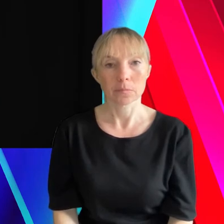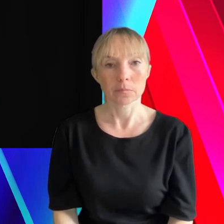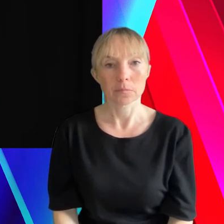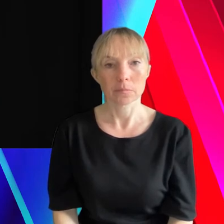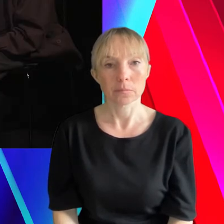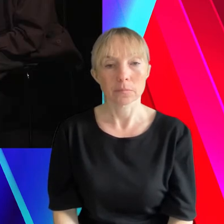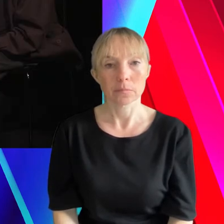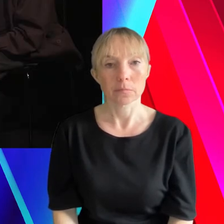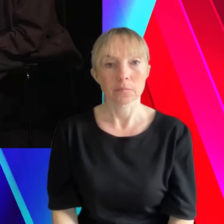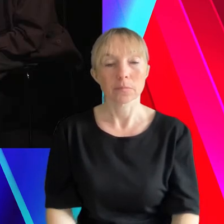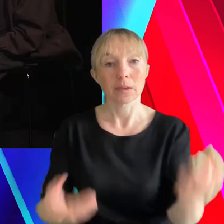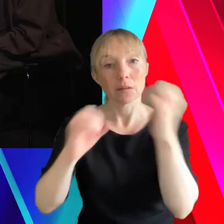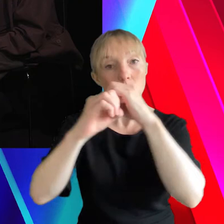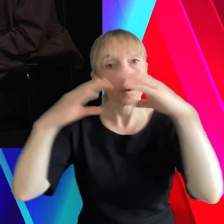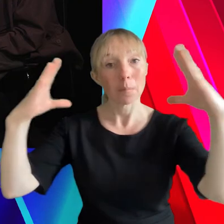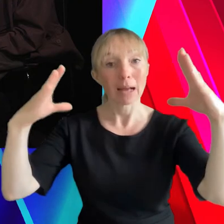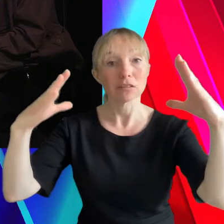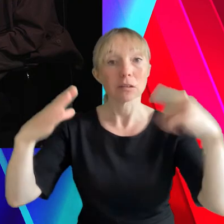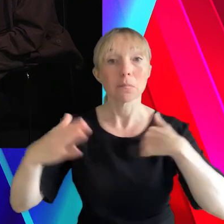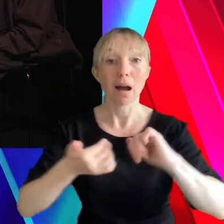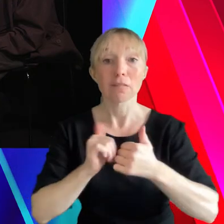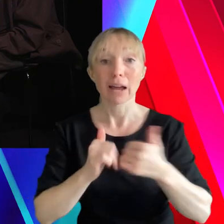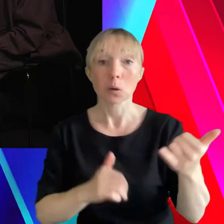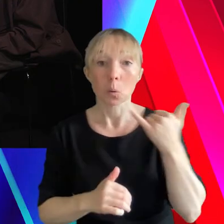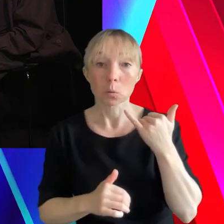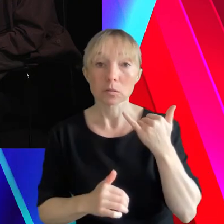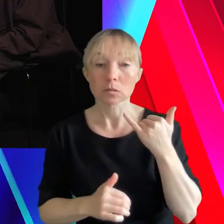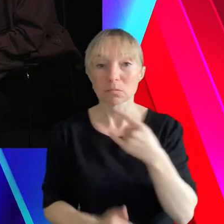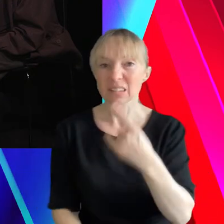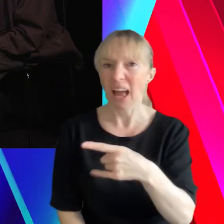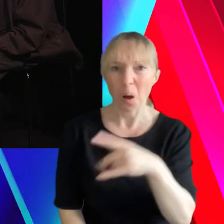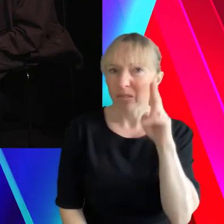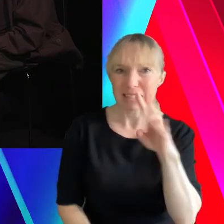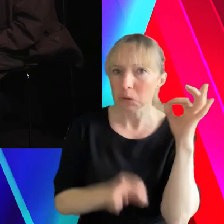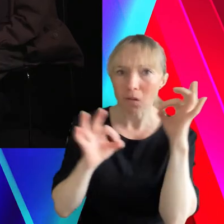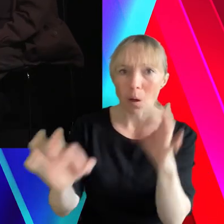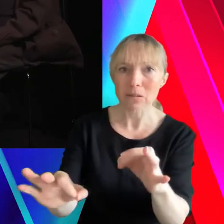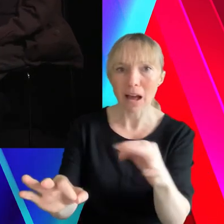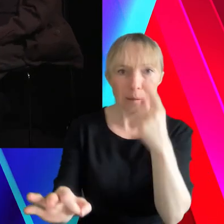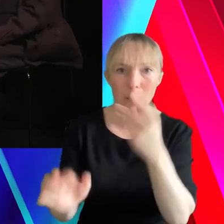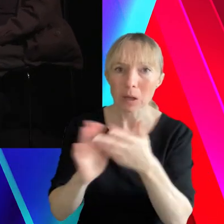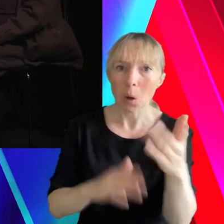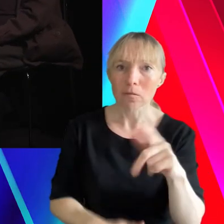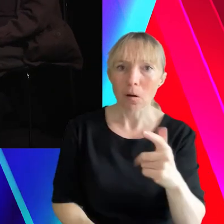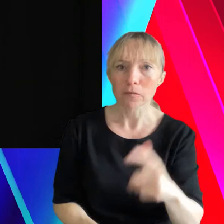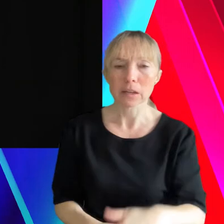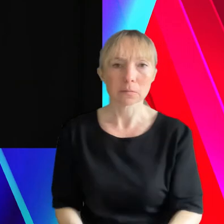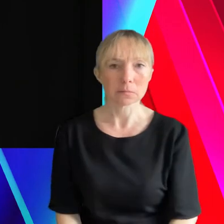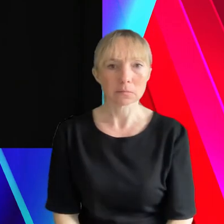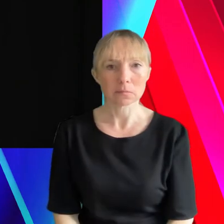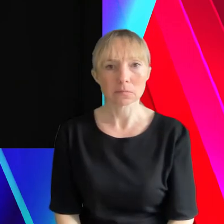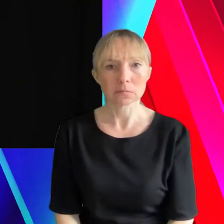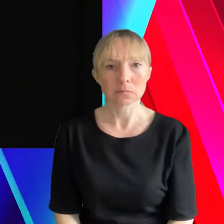قهوه‌ای با هم یه جو بخوریم. So imagine a friend of mine calls me and says we haven't seen each other for a while, let's go and have some coffee together. ما